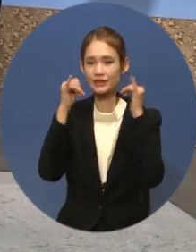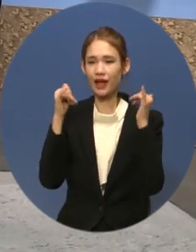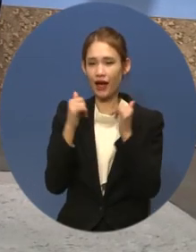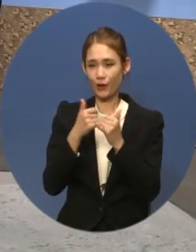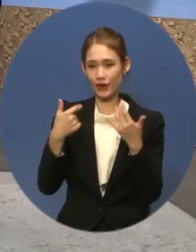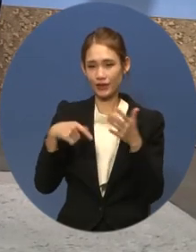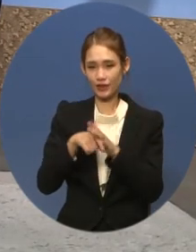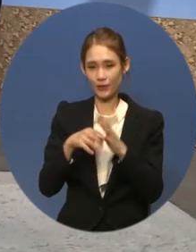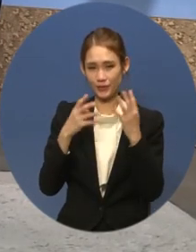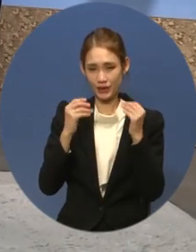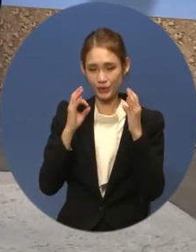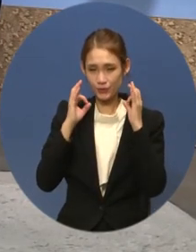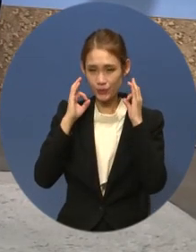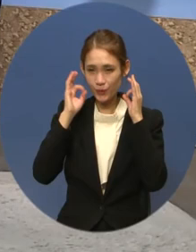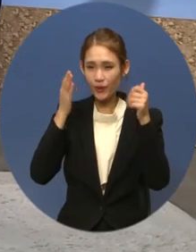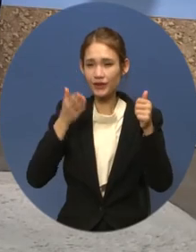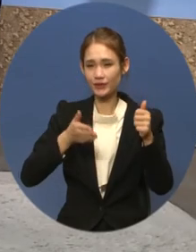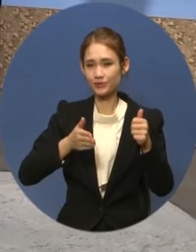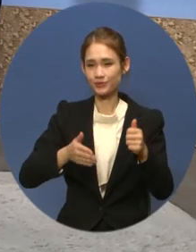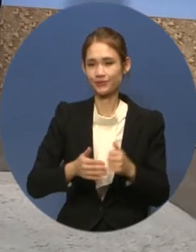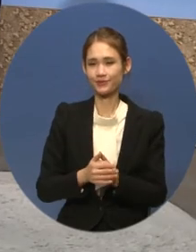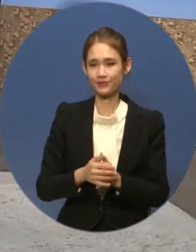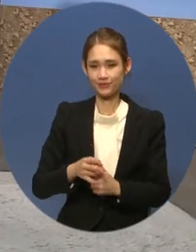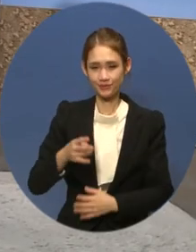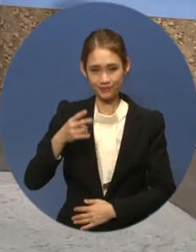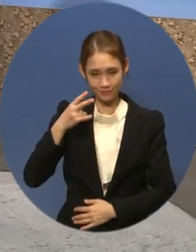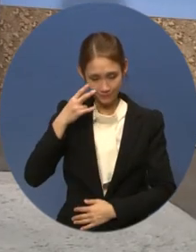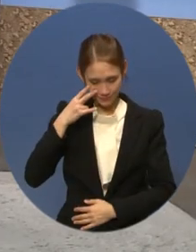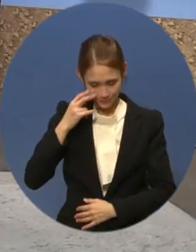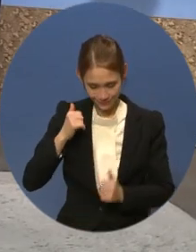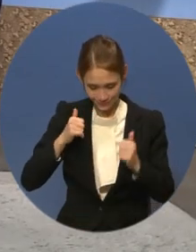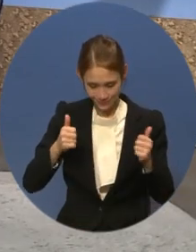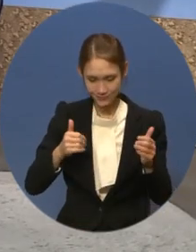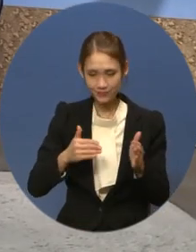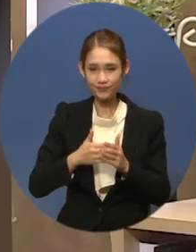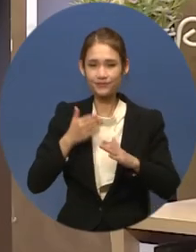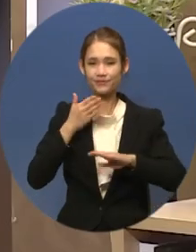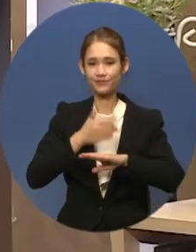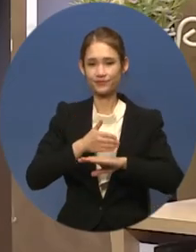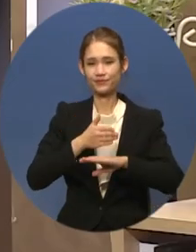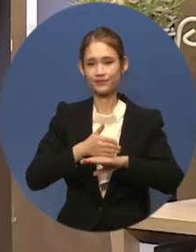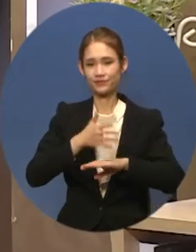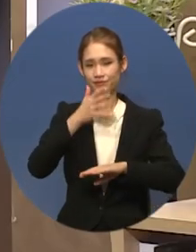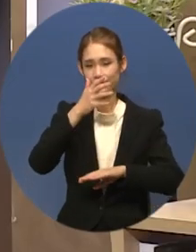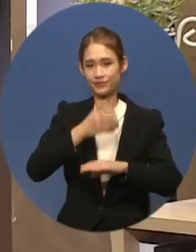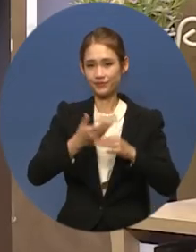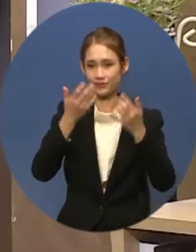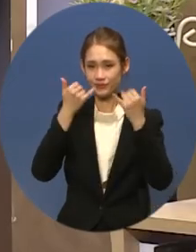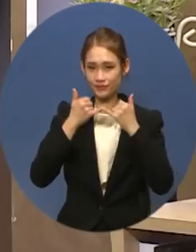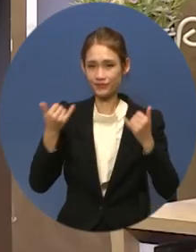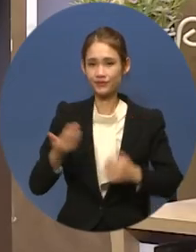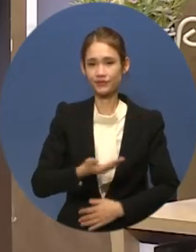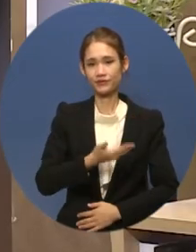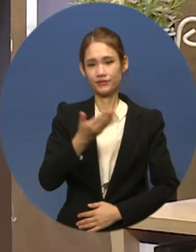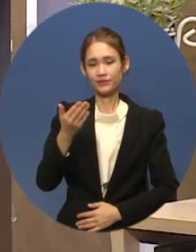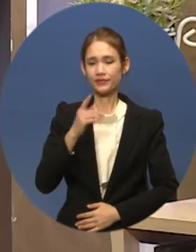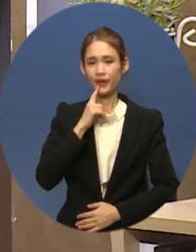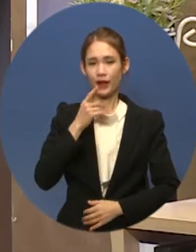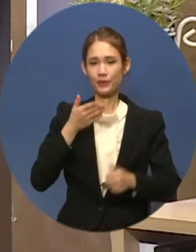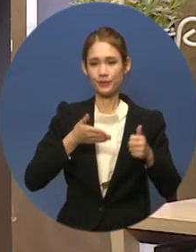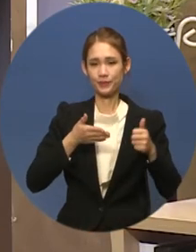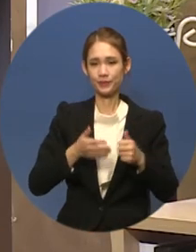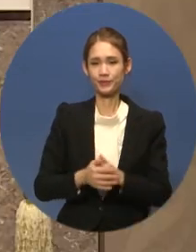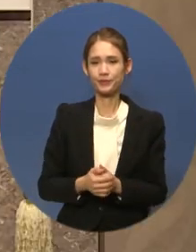많은 노력을 기울여 주시기 바랍니다 4 열심히 하겠습니다 형사 합니다 그럼 마지막으로 시청자 여러분께 한 말씀